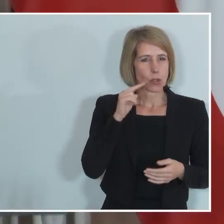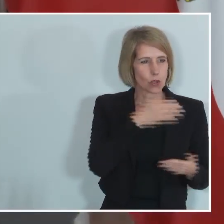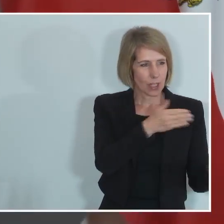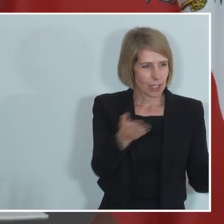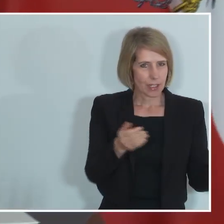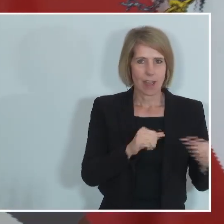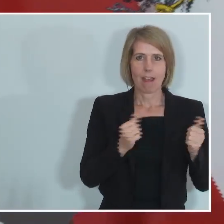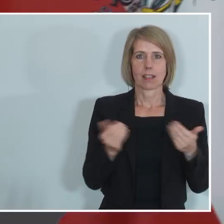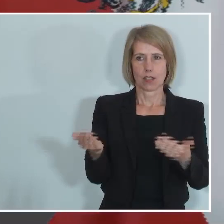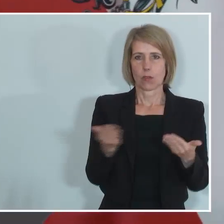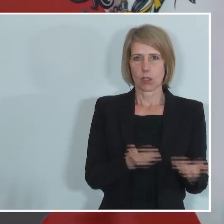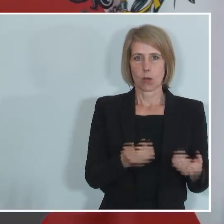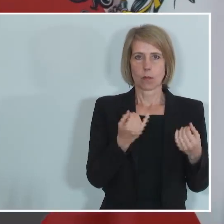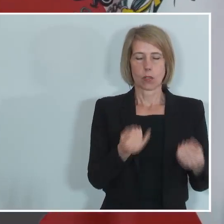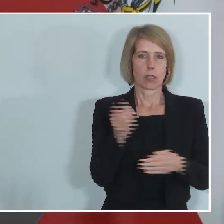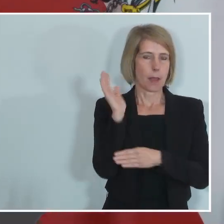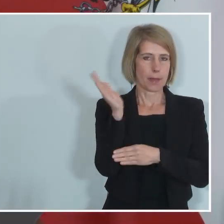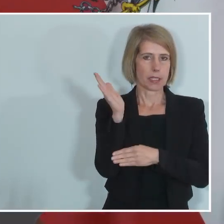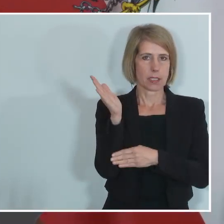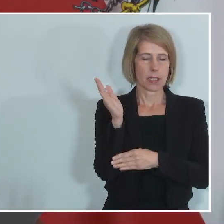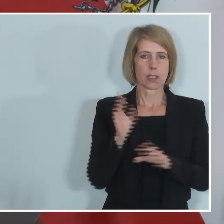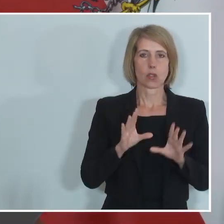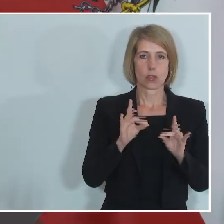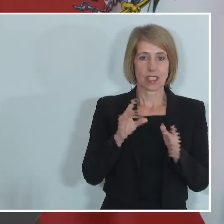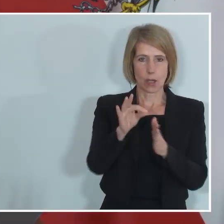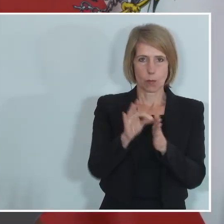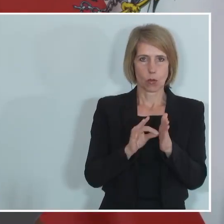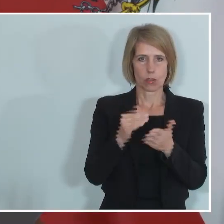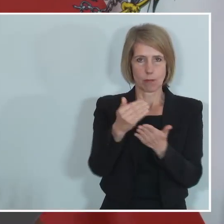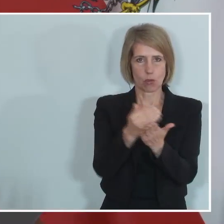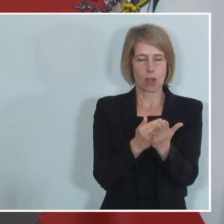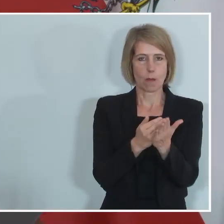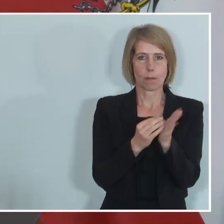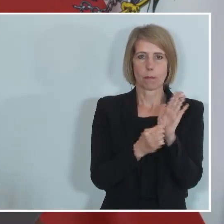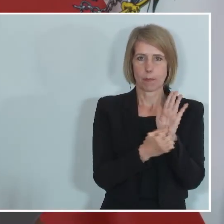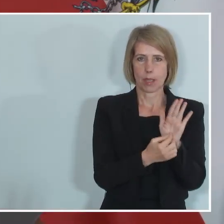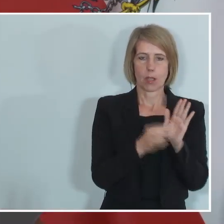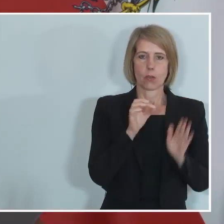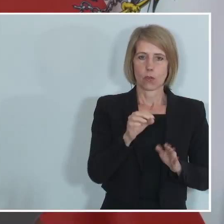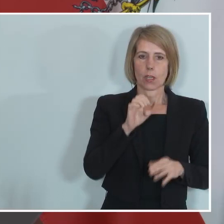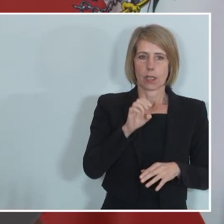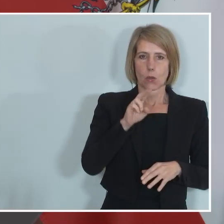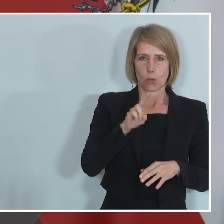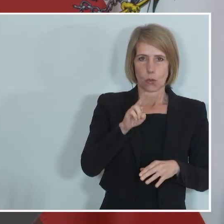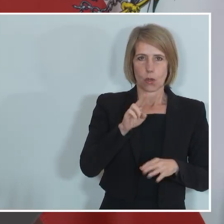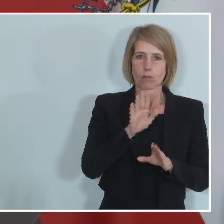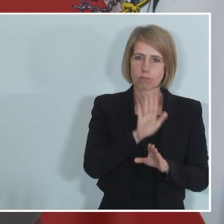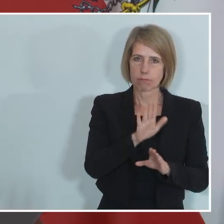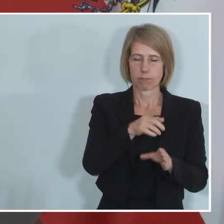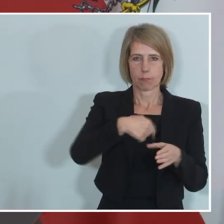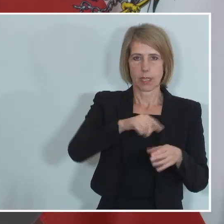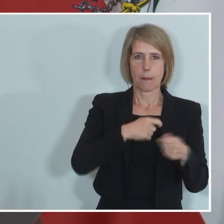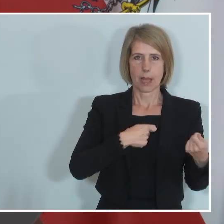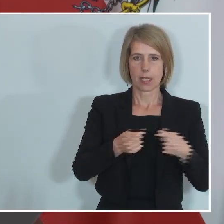willkommen zu unserer Präsentation des 10-Punkte-Planes für den EU-Binnenmarkt. Mehr als 30